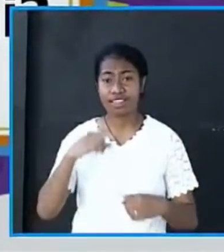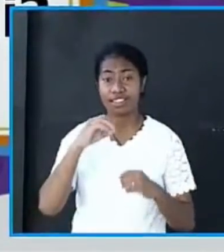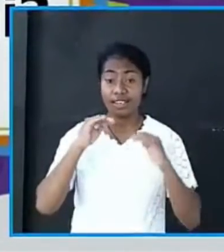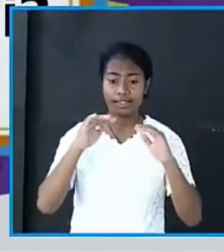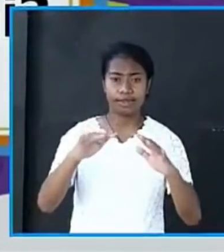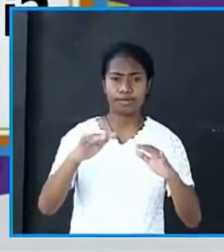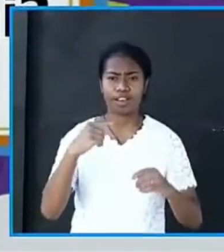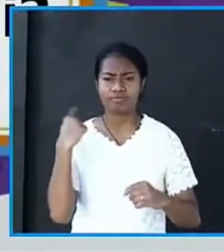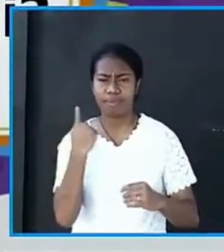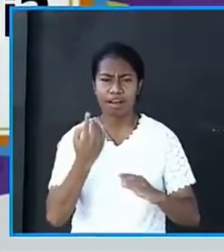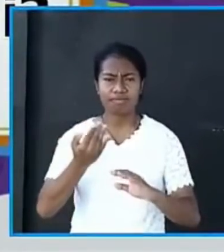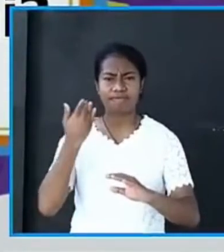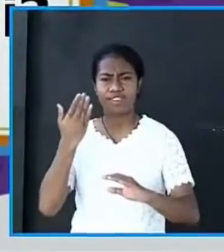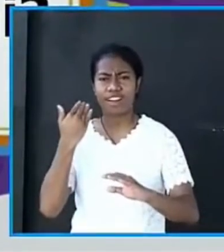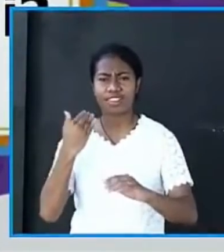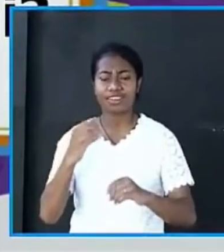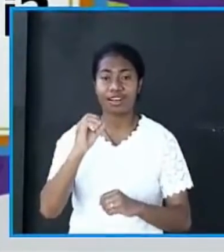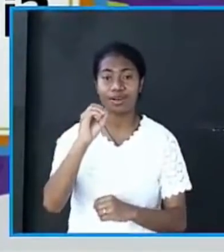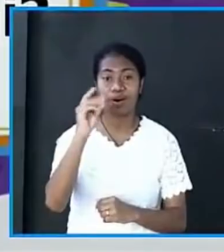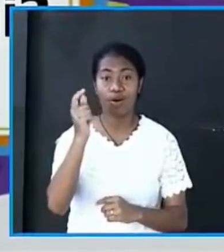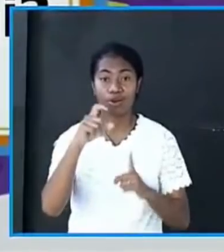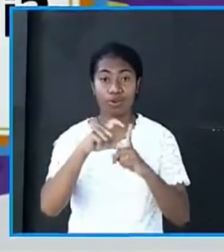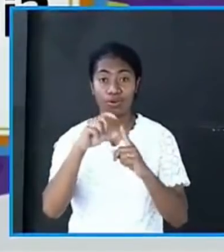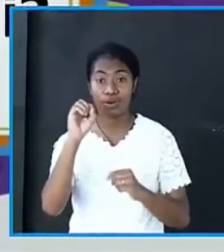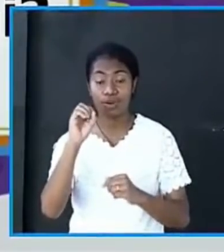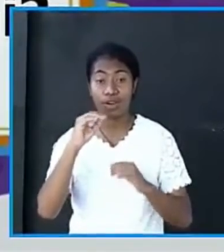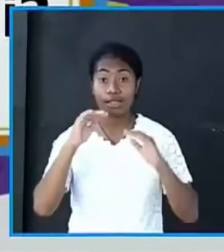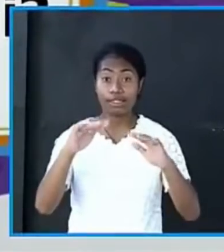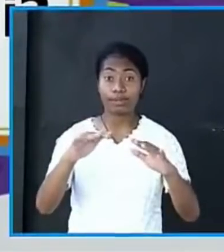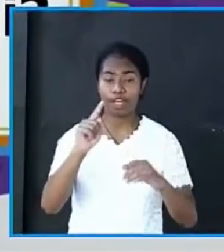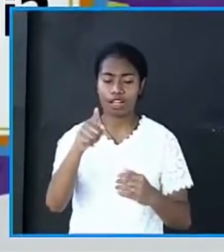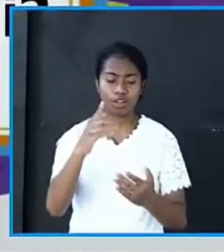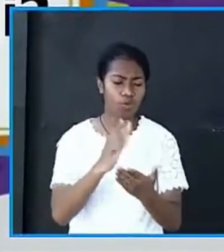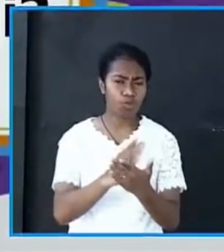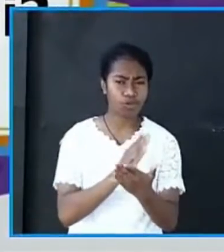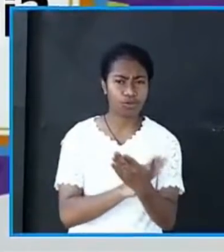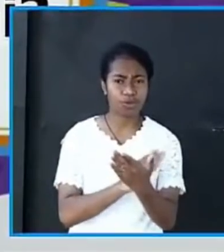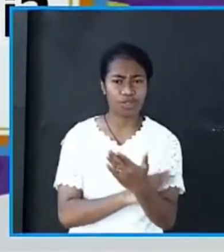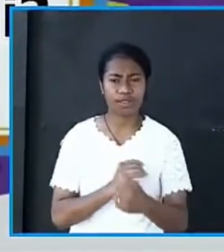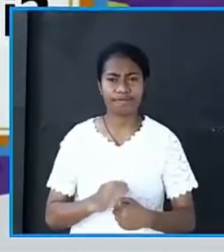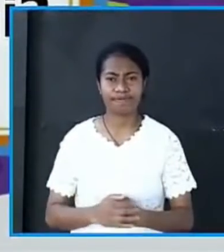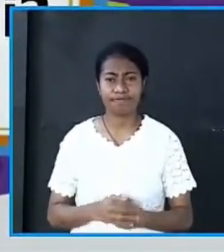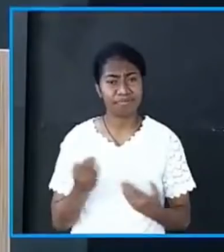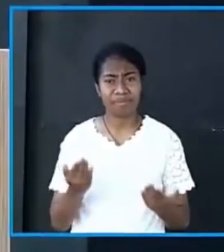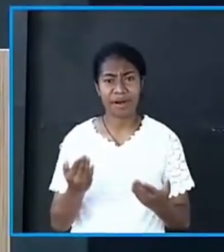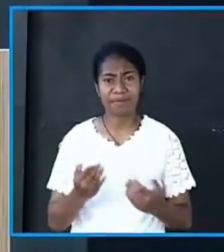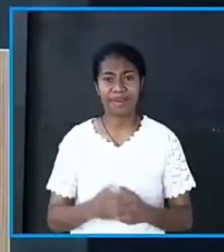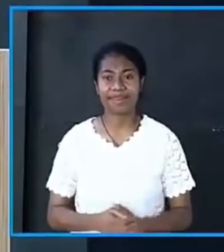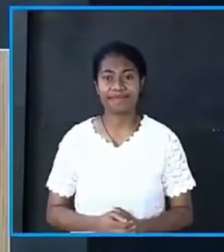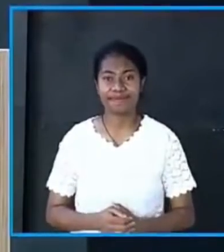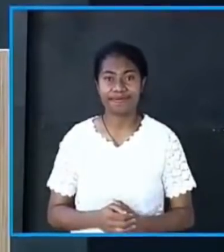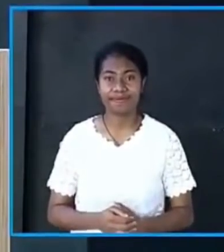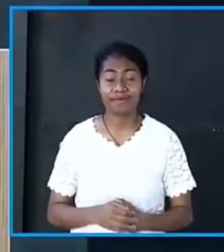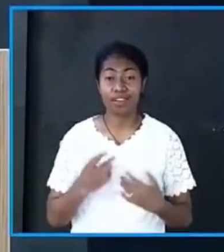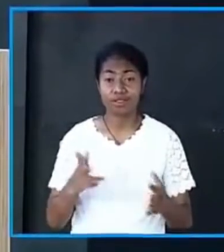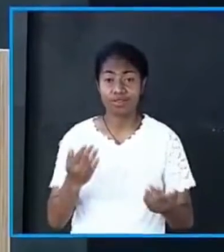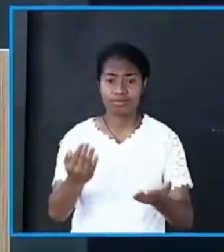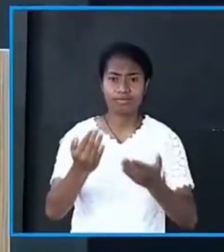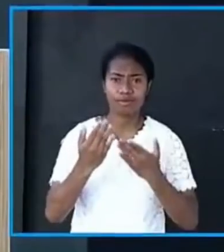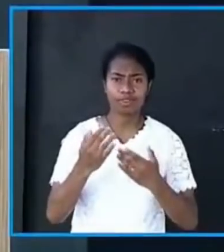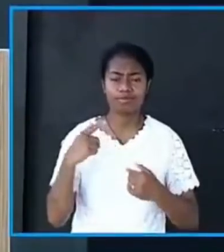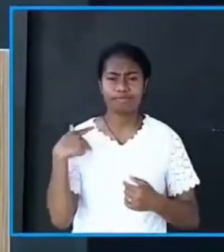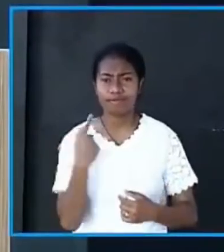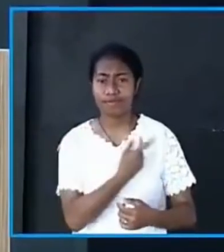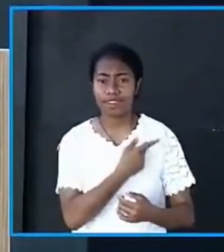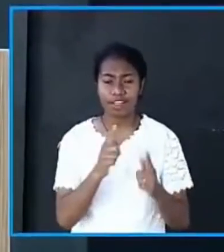akhir dari ordo penciptaan urut-urutan penciptaan dan sudah ditunjukkan kepada kita bahwa itu